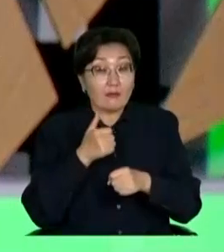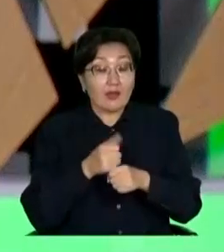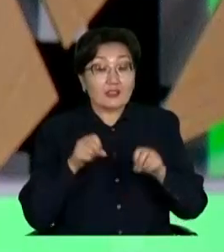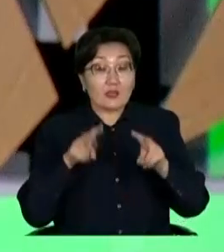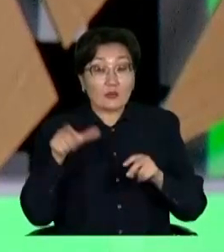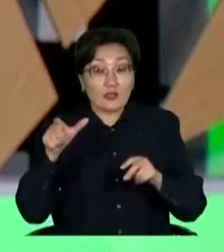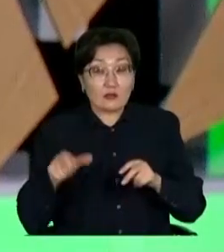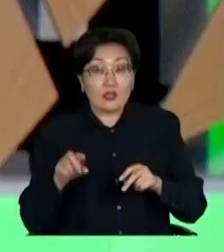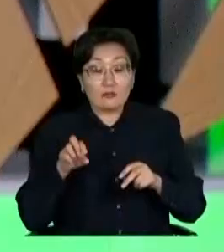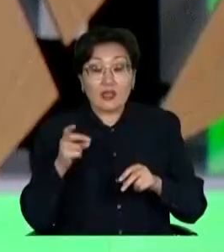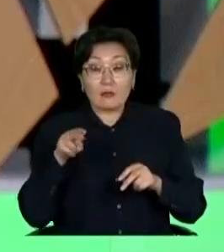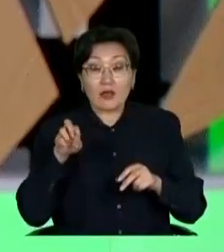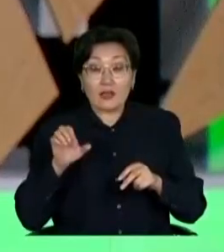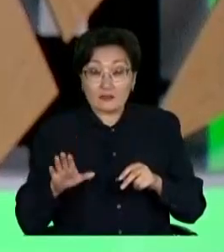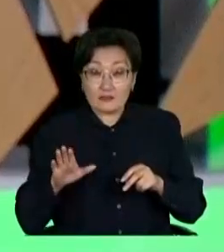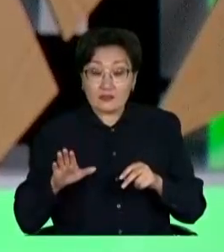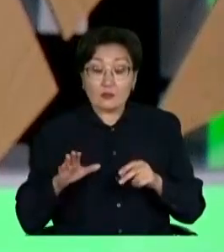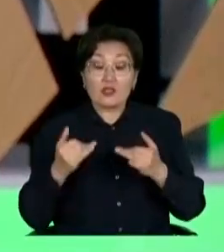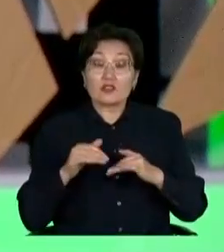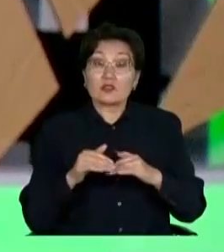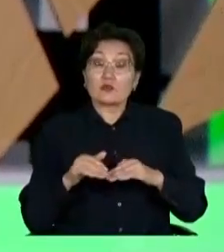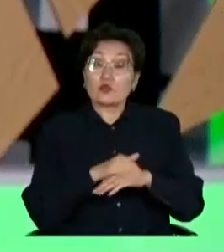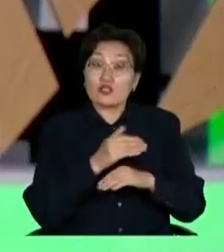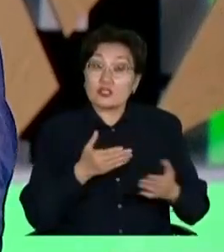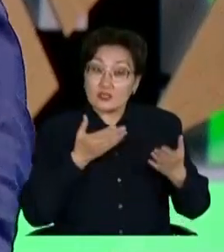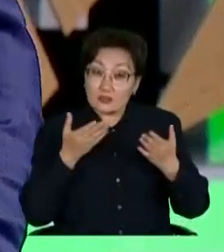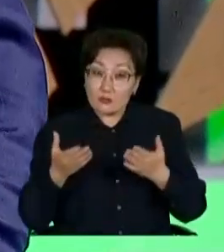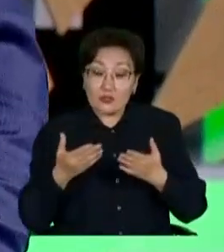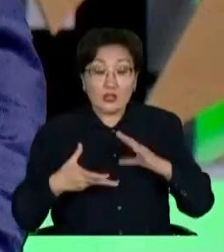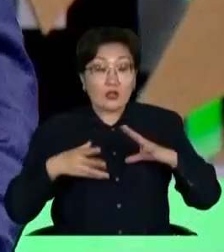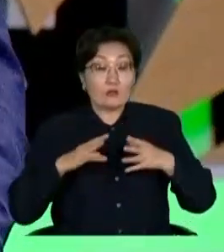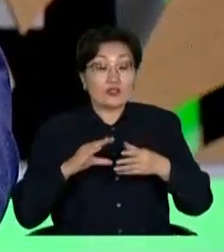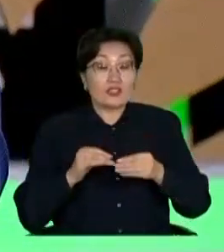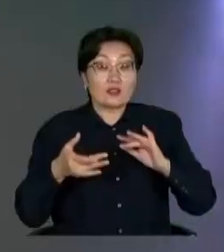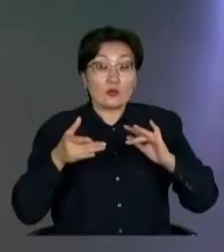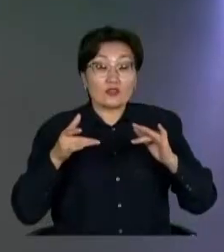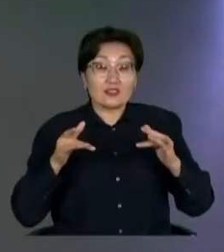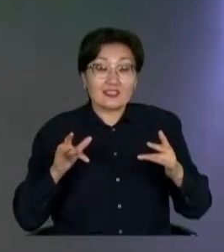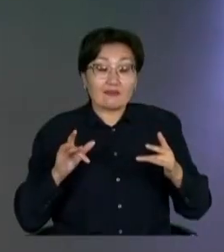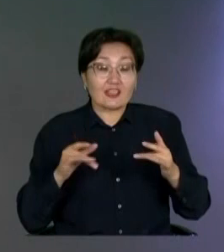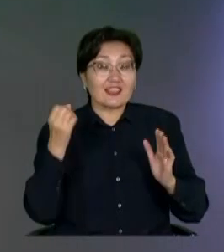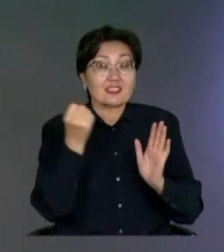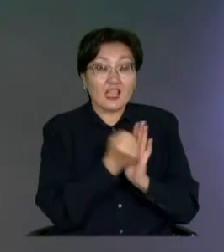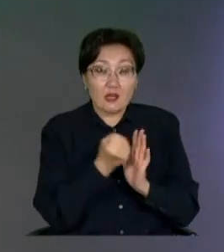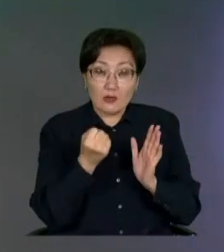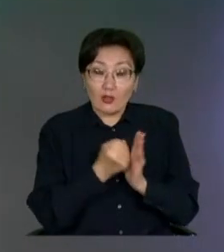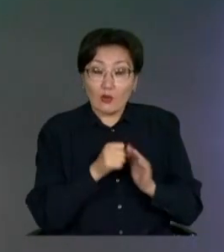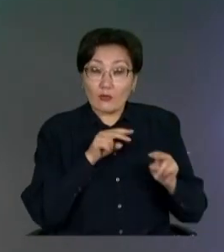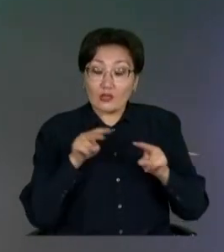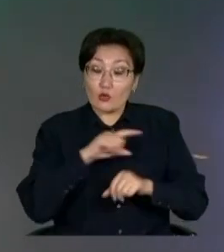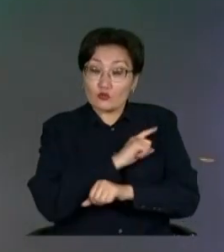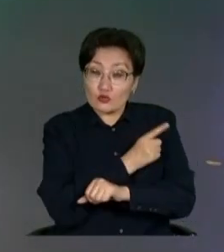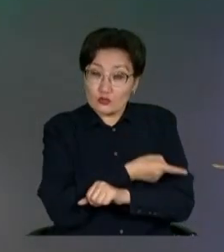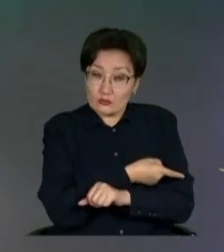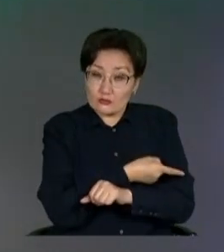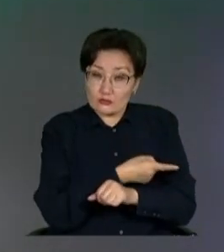Жас Қайрат Бекбаев. Жас Қайрат Ержанұлы, студияға қош келдіңіз. Дамысы. Жалпы цифрлық таңбалау бұл бақылауды күшейтудің бір